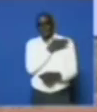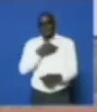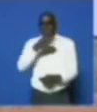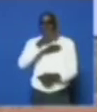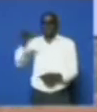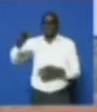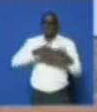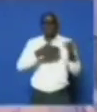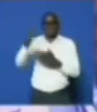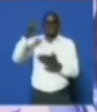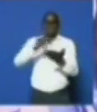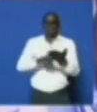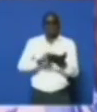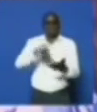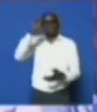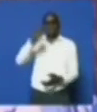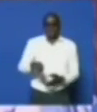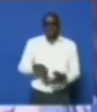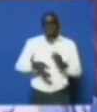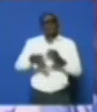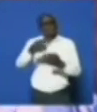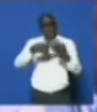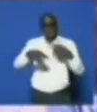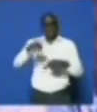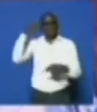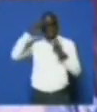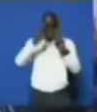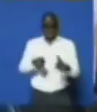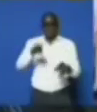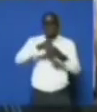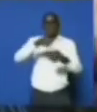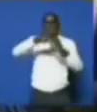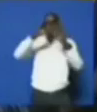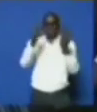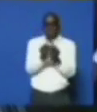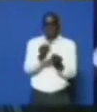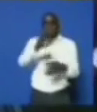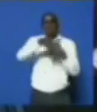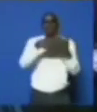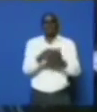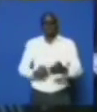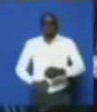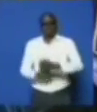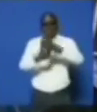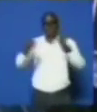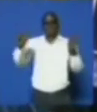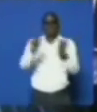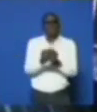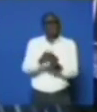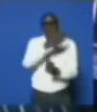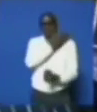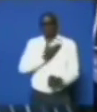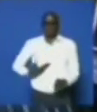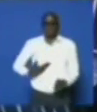discuter des conditions de retour de ces réfugiés dans leur foyers al toute sécurité et avec dignité en